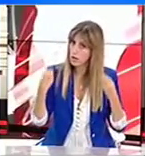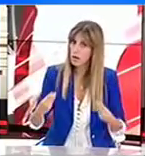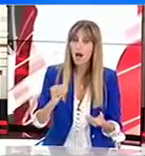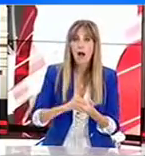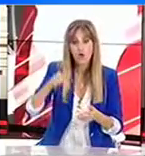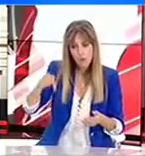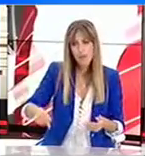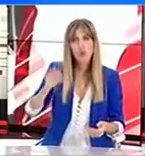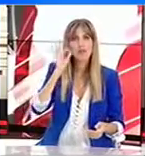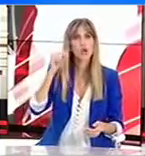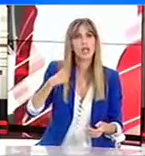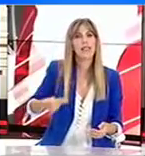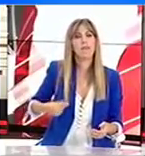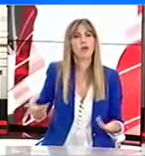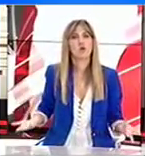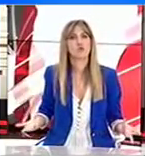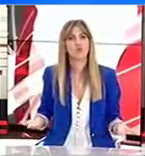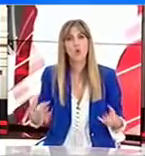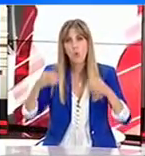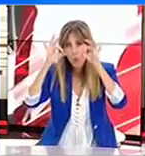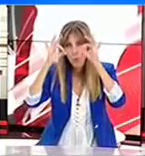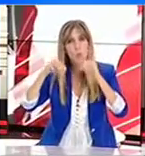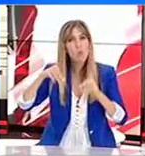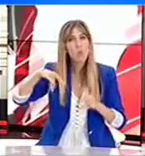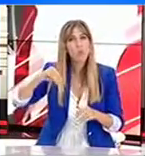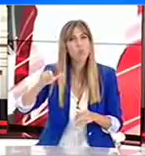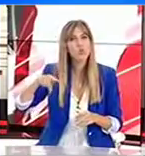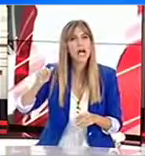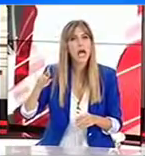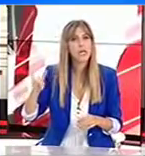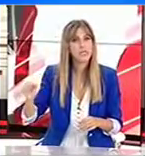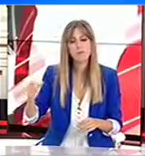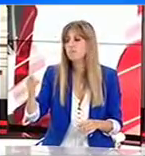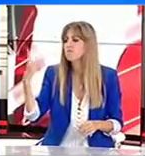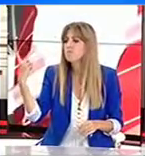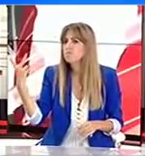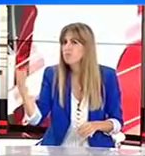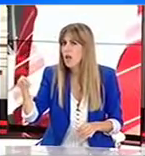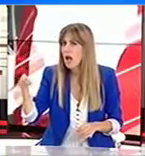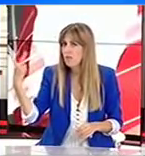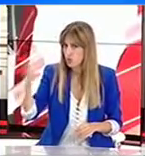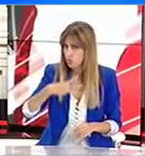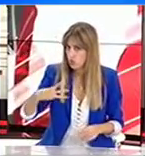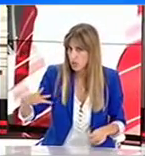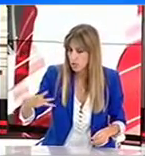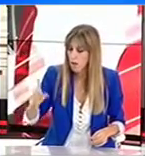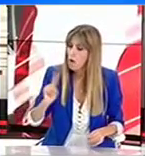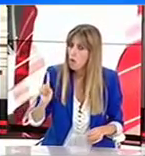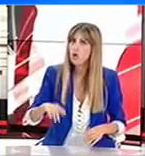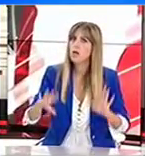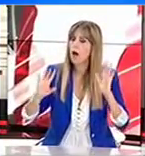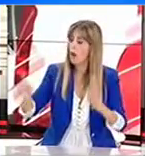Δήμαρχος που δεν είναι ΣΥΡΙΖΑ, αλλά έχει ένα εξαιρετικό έργο. Το οποίο πιστεύω ότι αποτιμούν θετικά και θα αποτιμήσουν θετικά οι πολίτες της